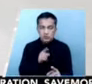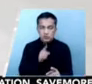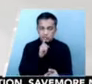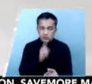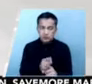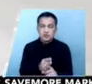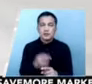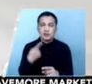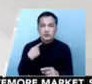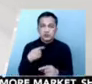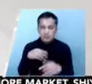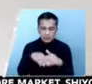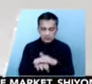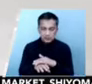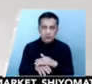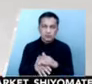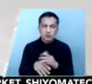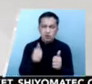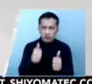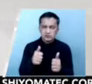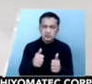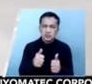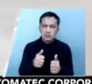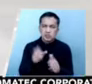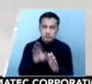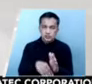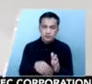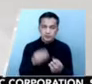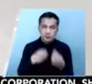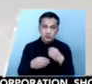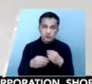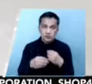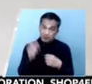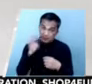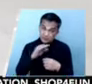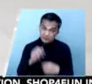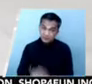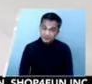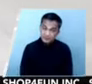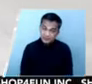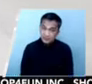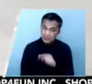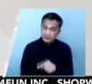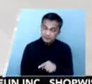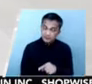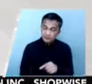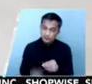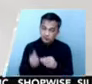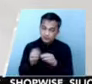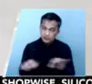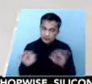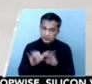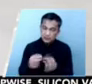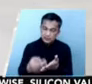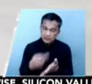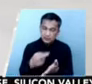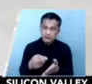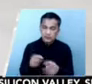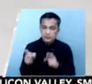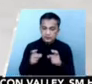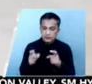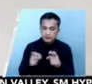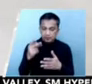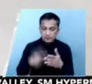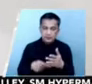access sa masustansya at murang pagkain ang mga Pilipino, partikular ang bigas, habang kinokontrol ang presyo ng